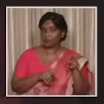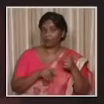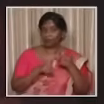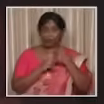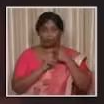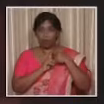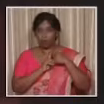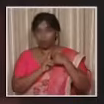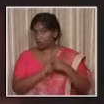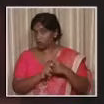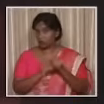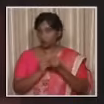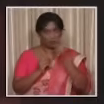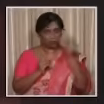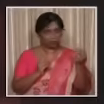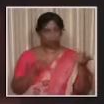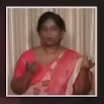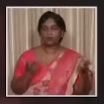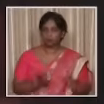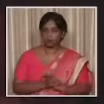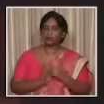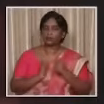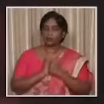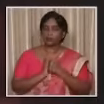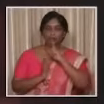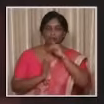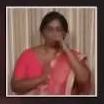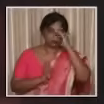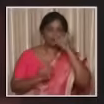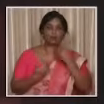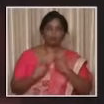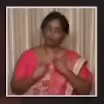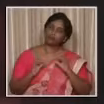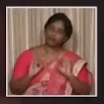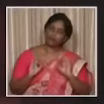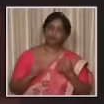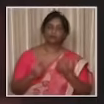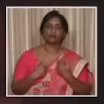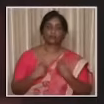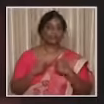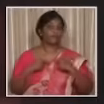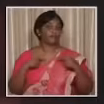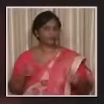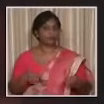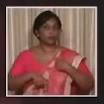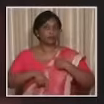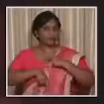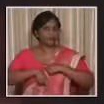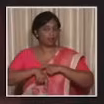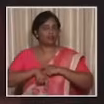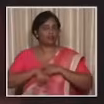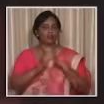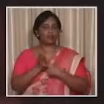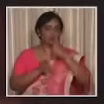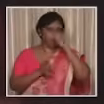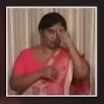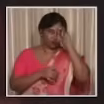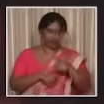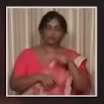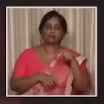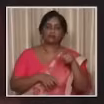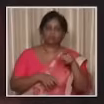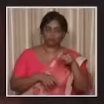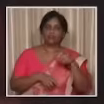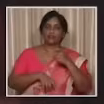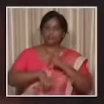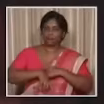සුබවාදී ප්‍රතිචාරයක් නොලැබුණොත් ගරු කතානායකතුමනි අපි සූදානම් විපක්ෂයේ කොටසෙන් රොෂාන් රණසිංහ මැතිතුමාට